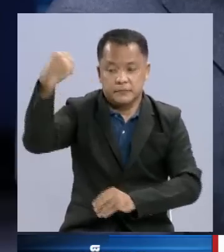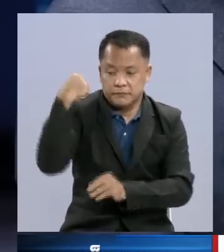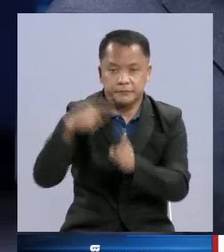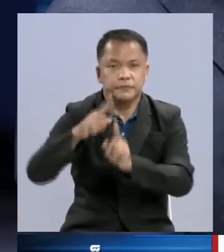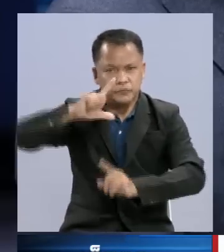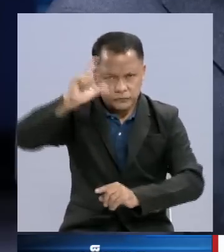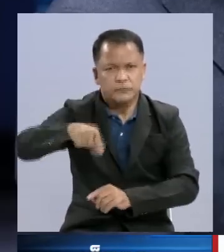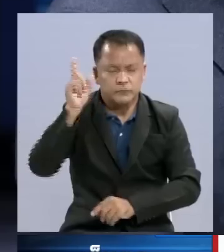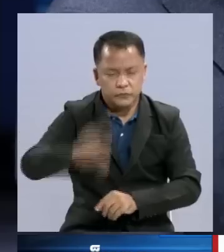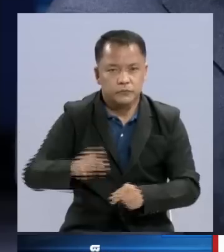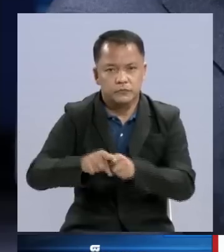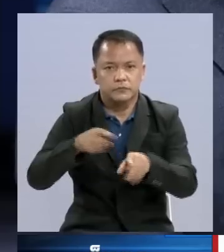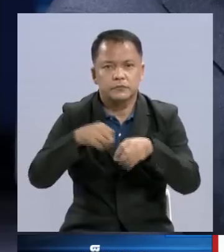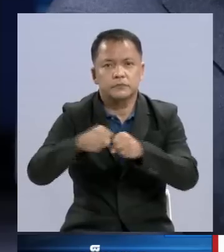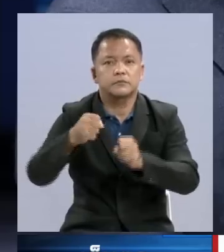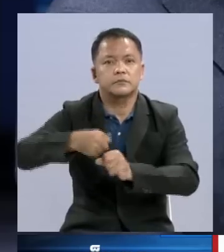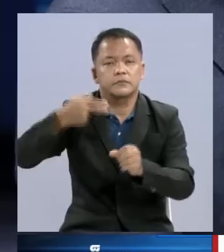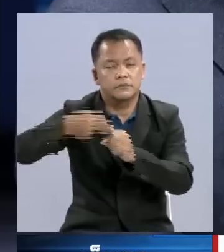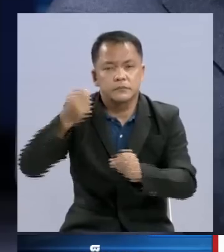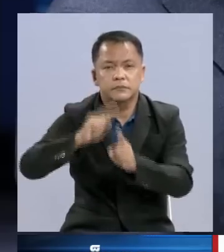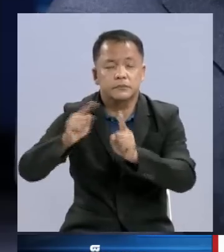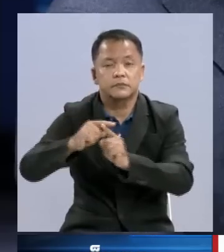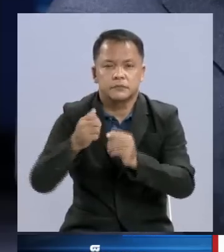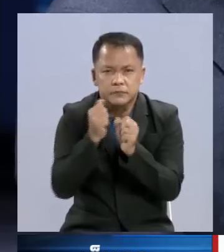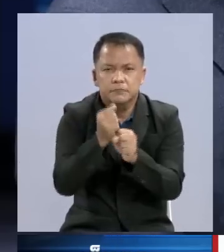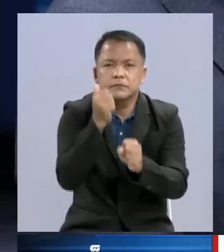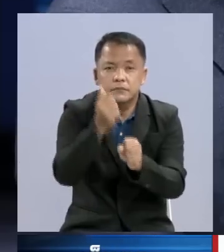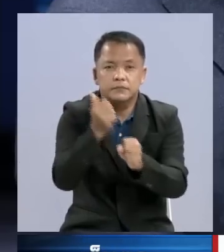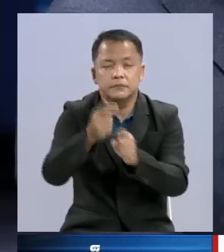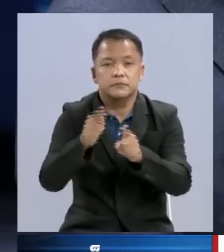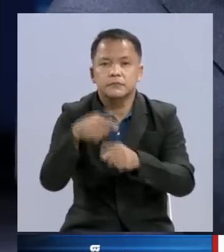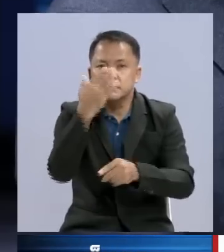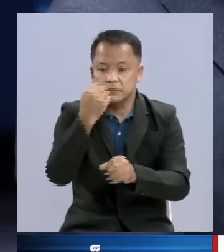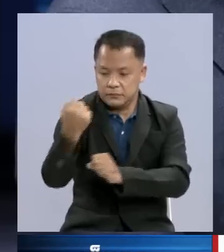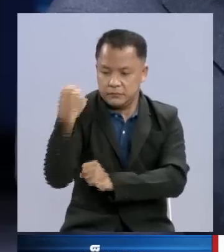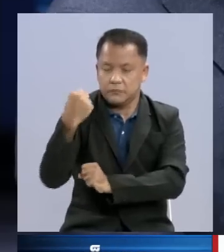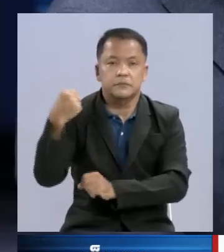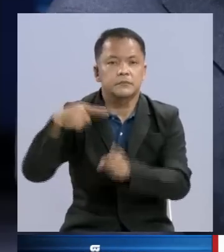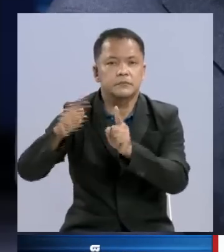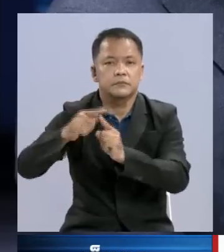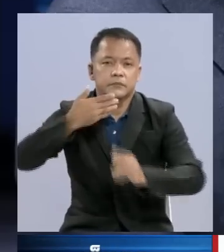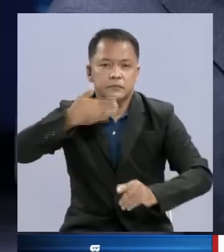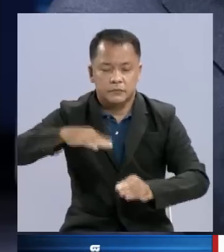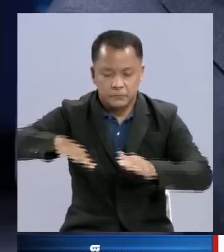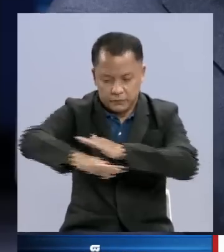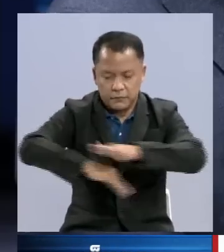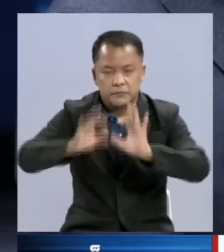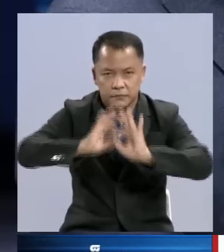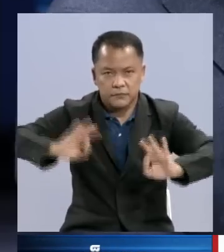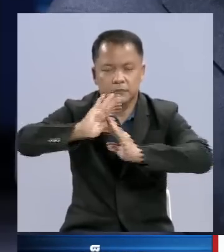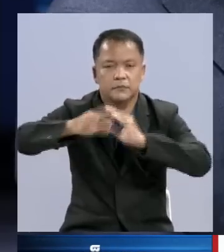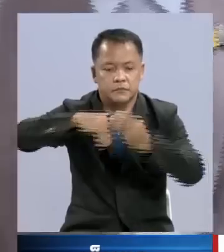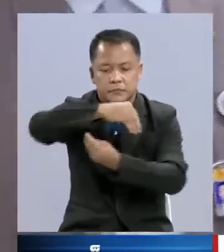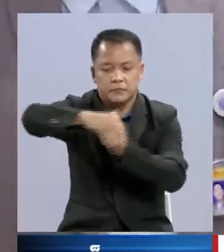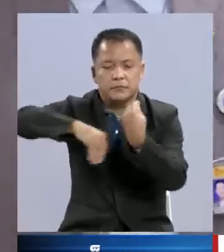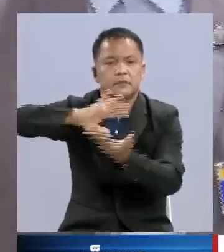องถูกลงการเข้าถึงพลังงานทางเลือกจะมีประสิทธิภาพมากขึ้นเพราะว่าความมั่นคงทางพลังงานที่ยั่งยืนจะเป็นรากฐานสำคัญของการเติบโตทางเ